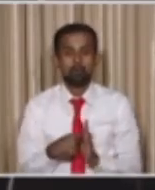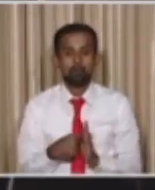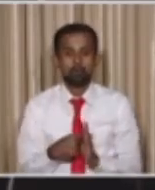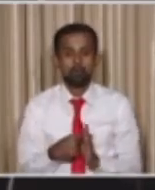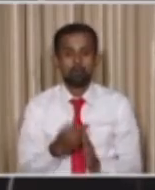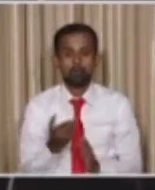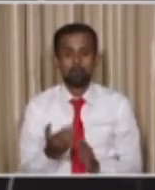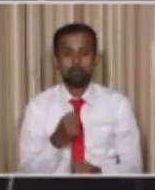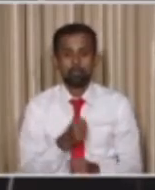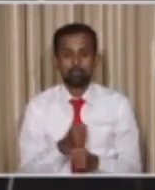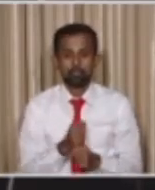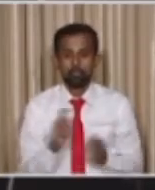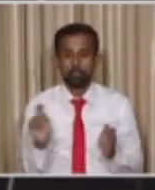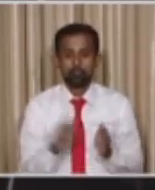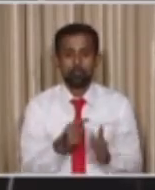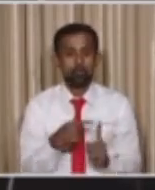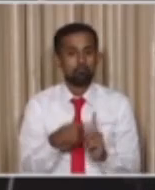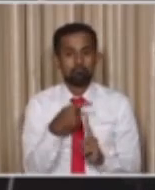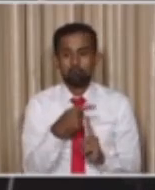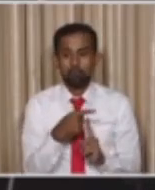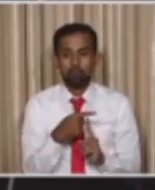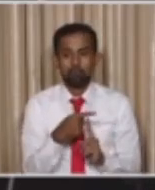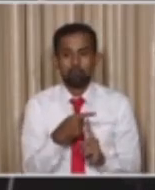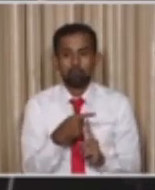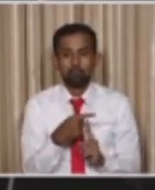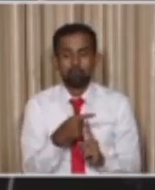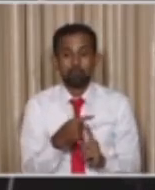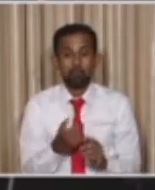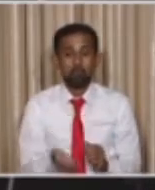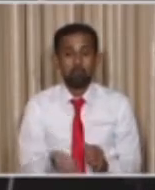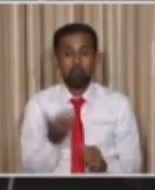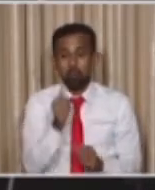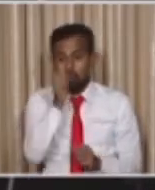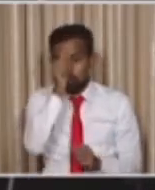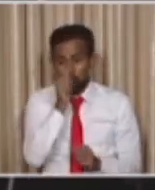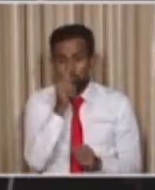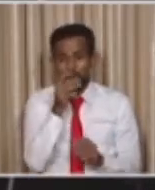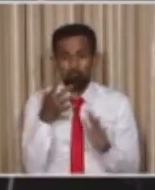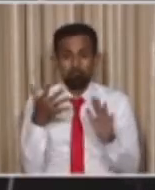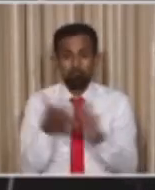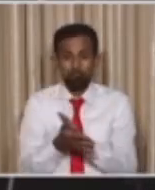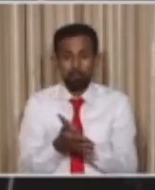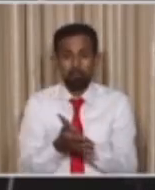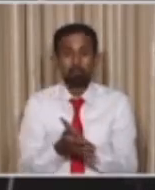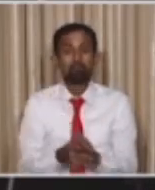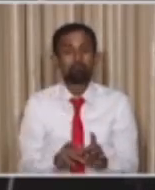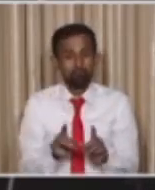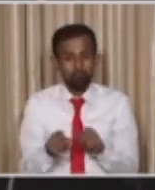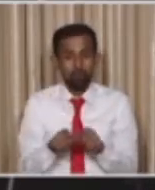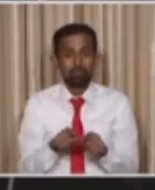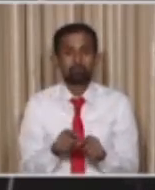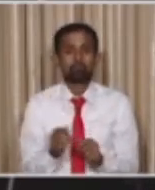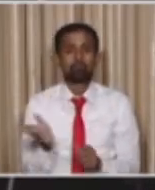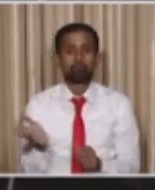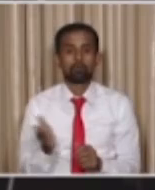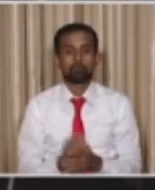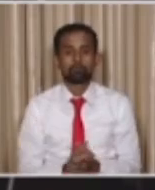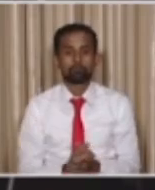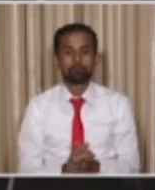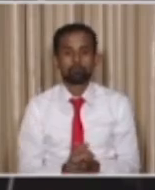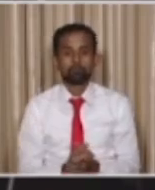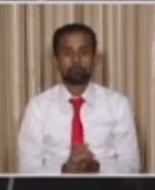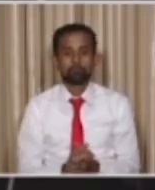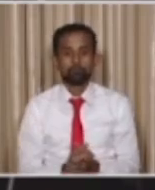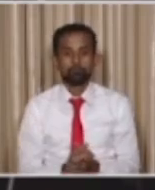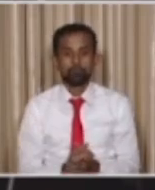මේ රාජ්‍ය ආදායම වැඩි කරන්න නෙමෙයි වැඩිම දූෂණ සහ ක්‍රමිකතා සිදු වෙන්න තමයි වග බලා ගන්න.